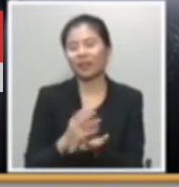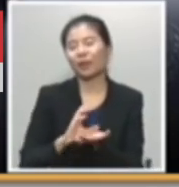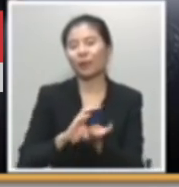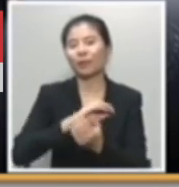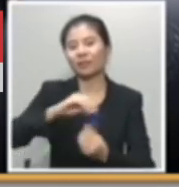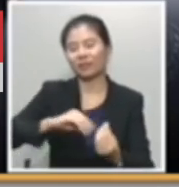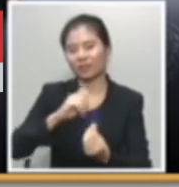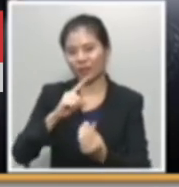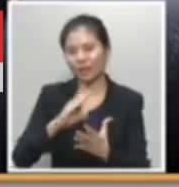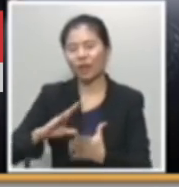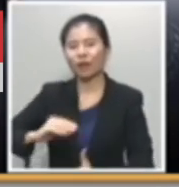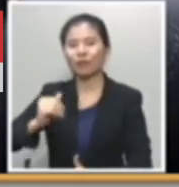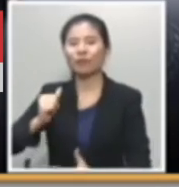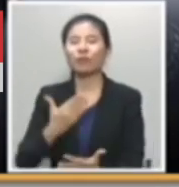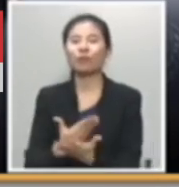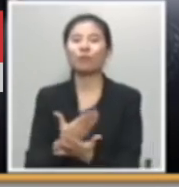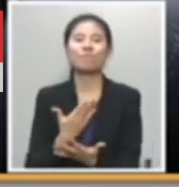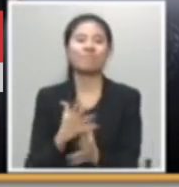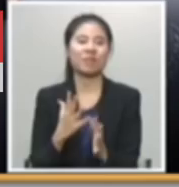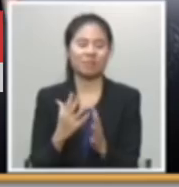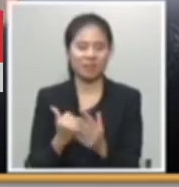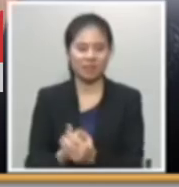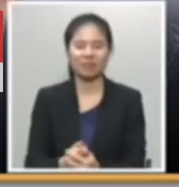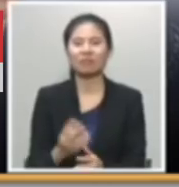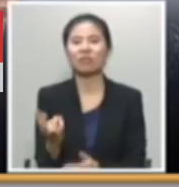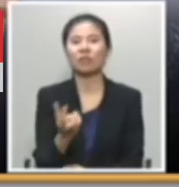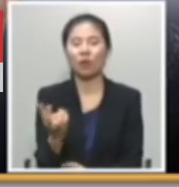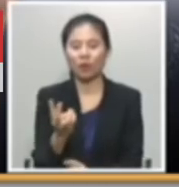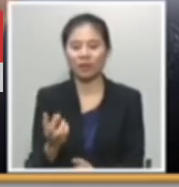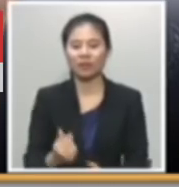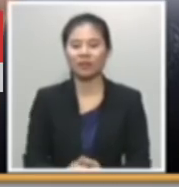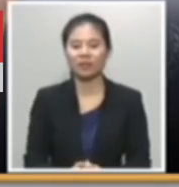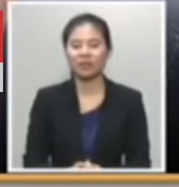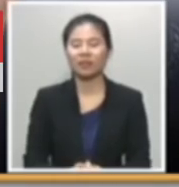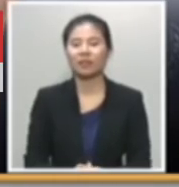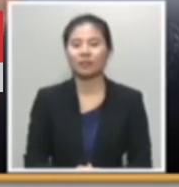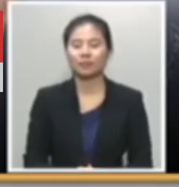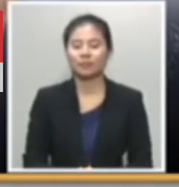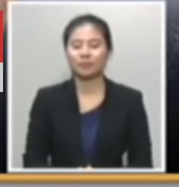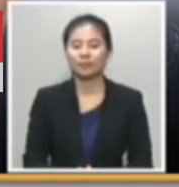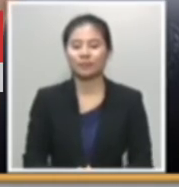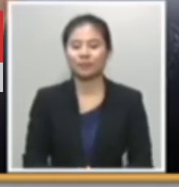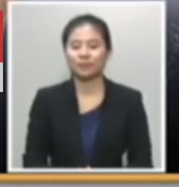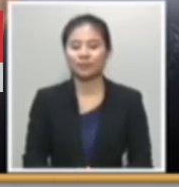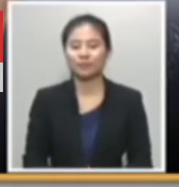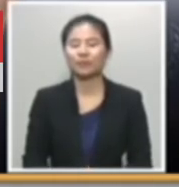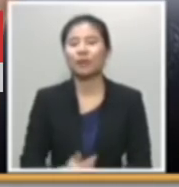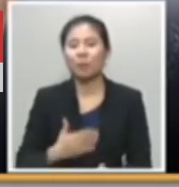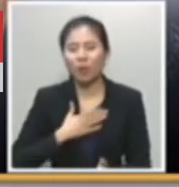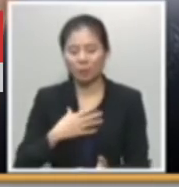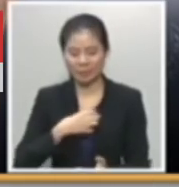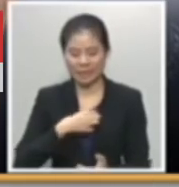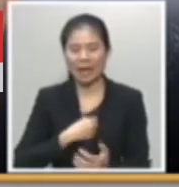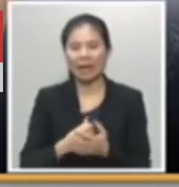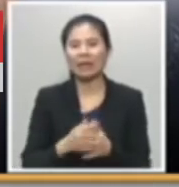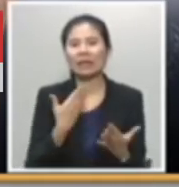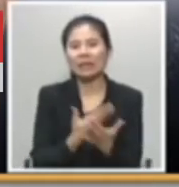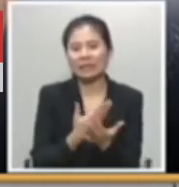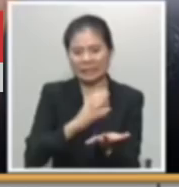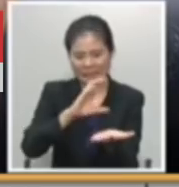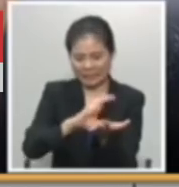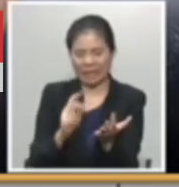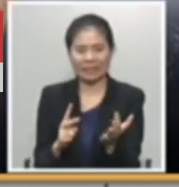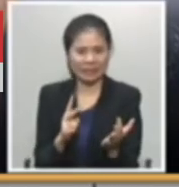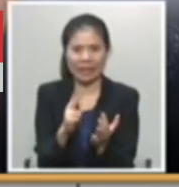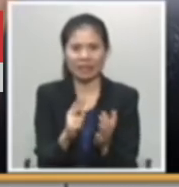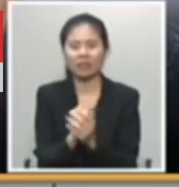จฟื้นเศรษฐกิจแทบจะไม่มีเลยน้อยมากเลยนะครับท่านจัดงบกลางผมอยากจะตัดงบกลางตัวนี้มาฟื้นเศรษฐกิจดีกว่